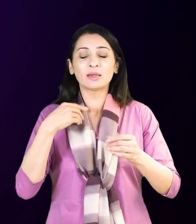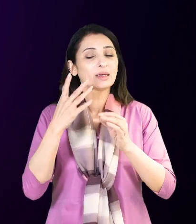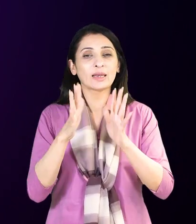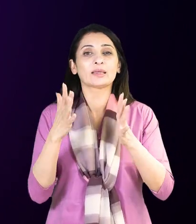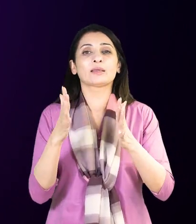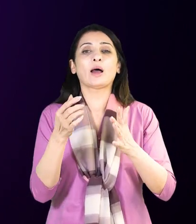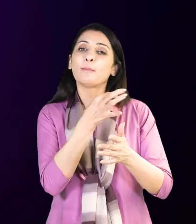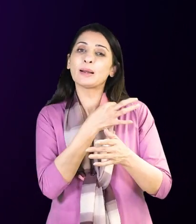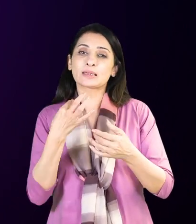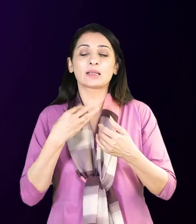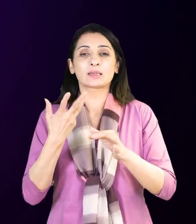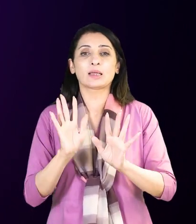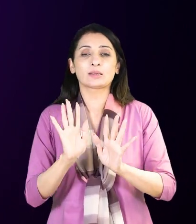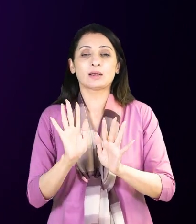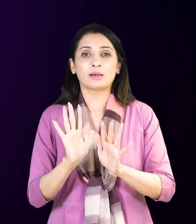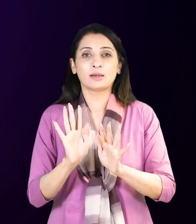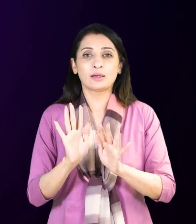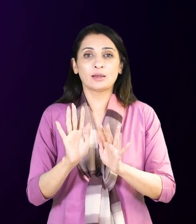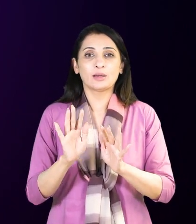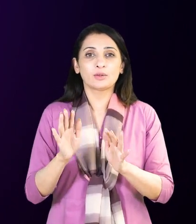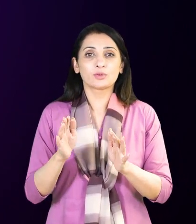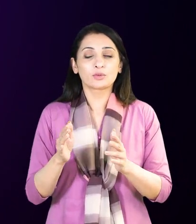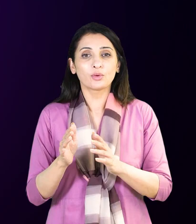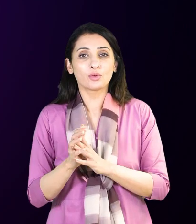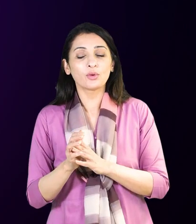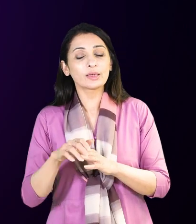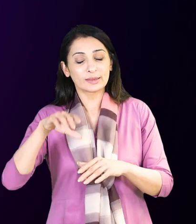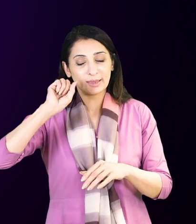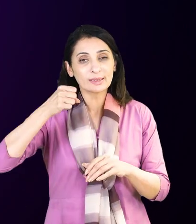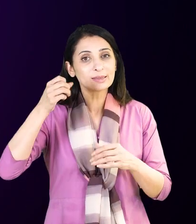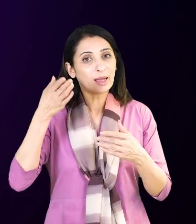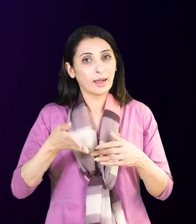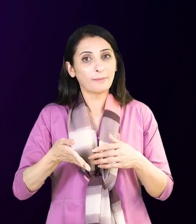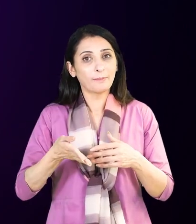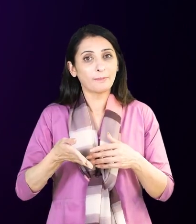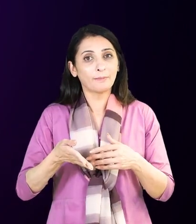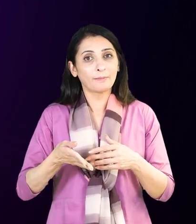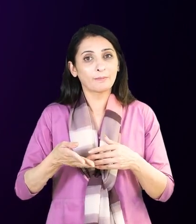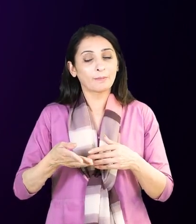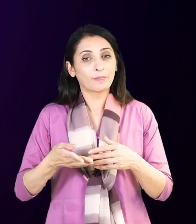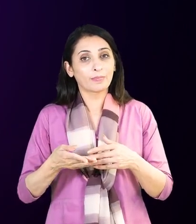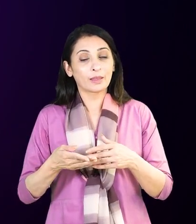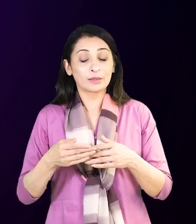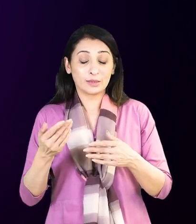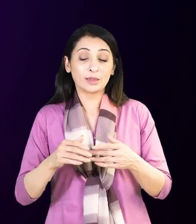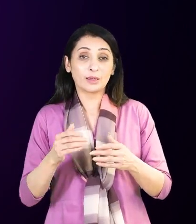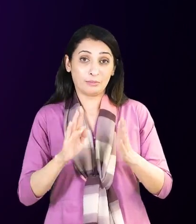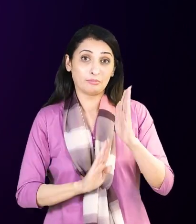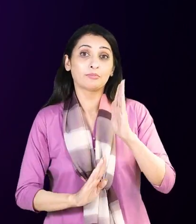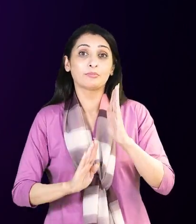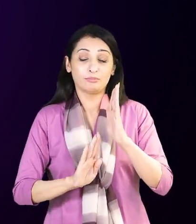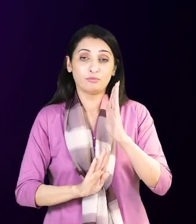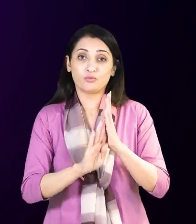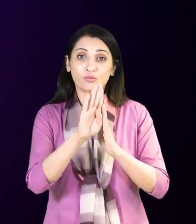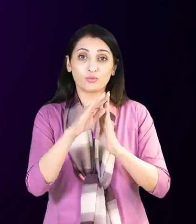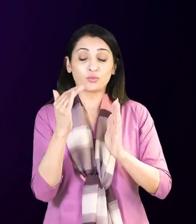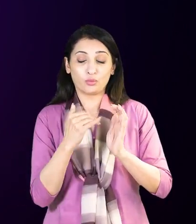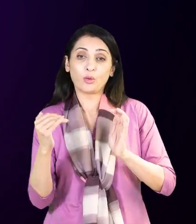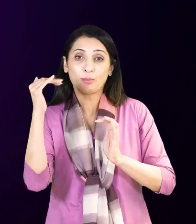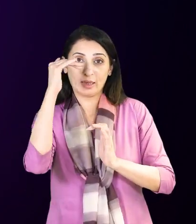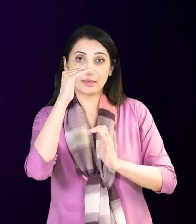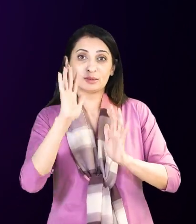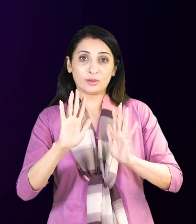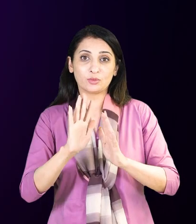बिजनेस पॉइंट ऑफ व्यू से नहीं था। सो एंड आई थिंक वो स्टिल अभी भी अप्रोच परसिस्ट करती है, बट येस नाउ it's much